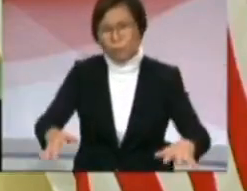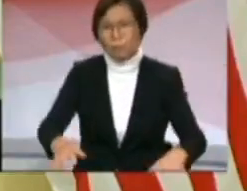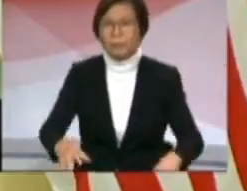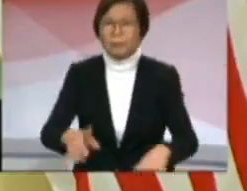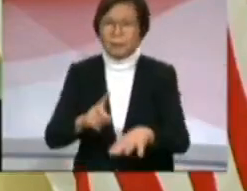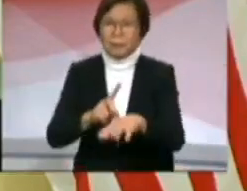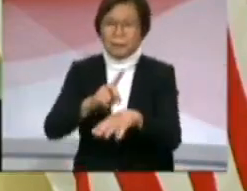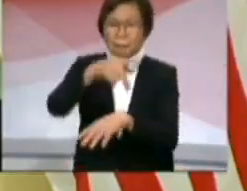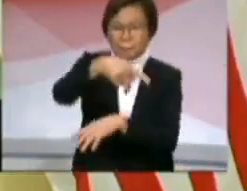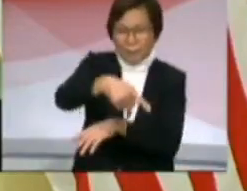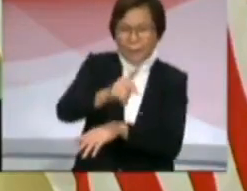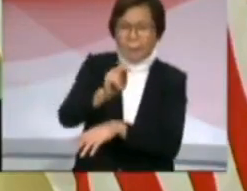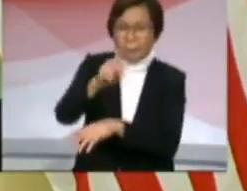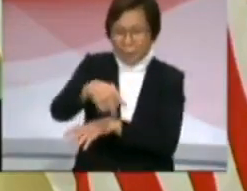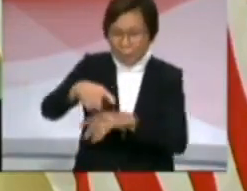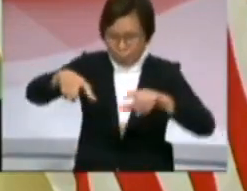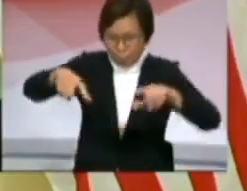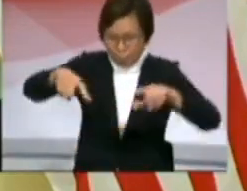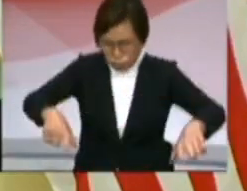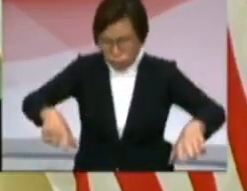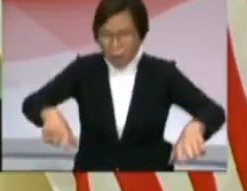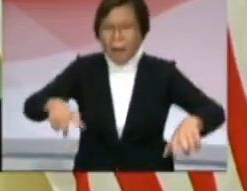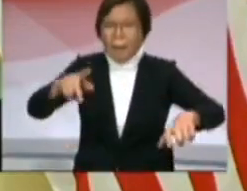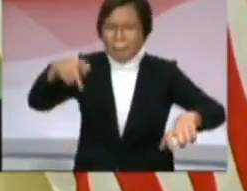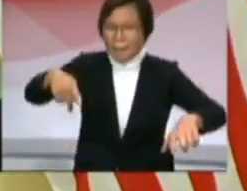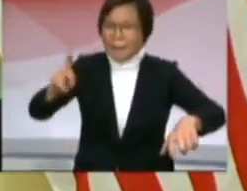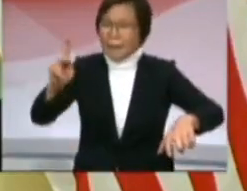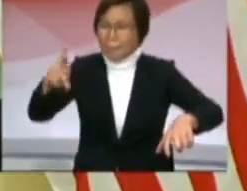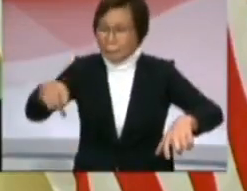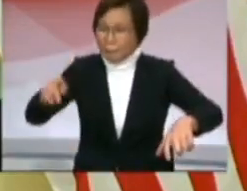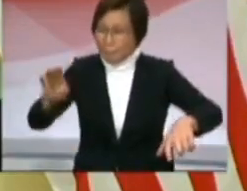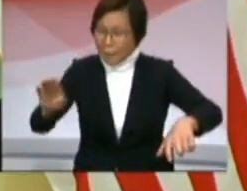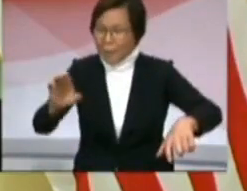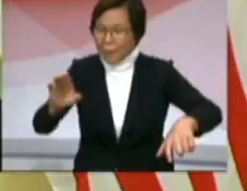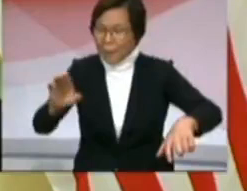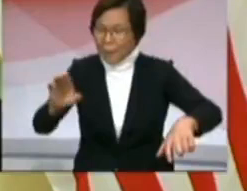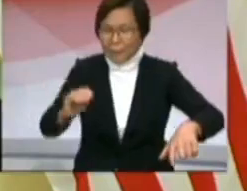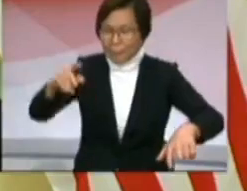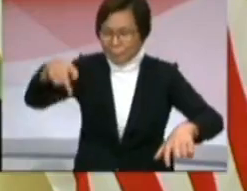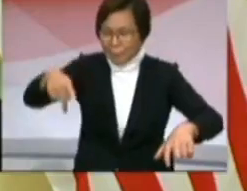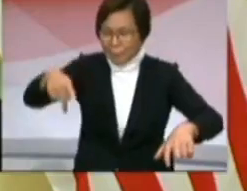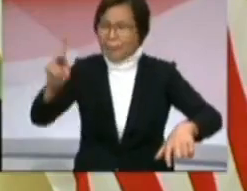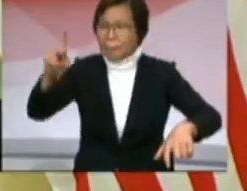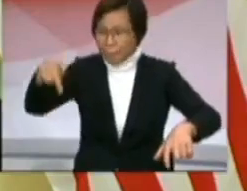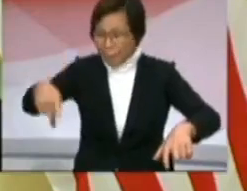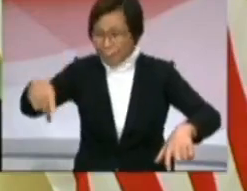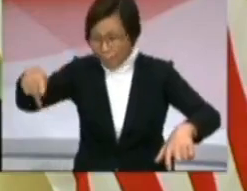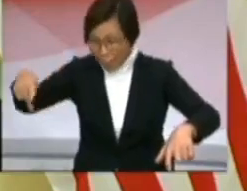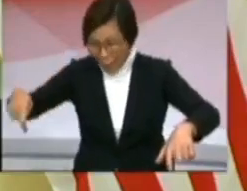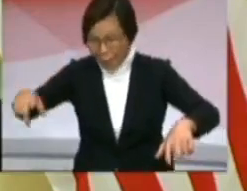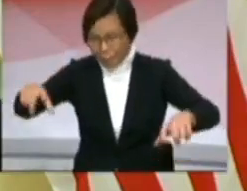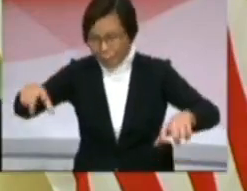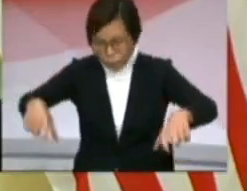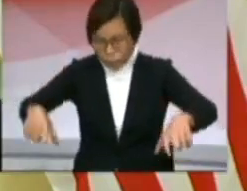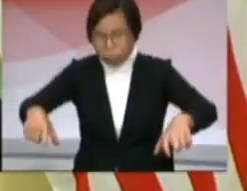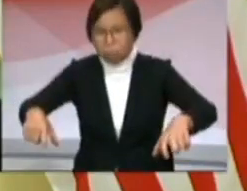di PKP B bersyarat dan PKP pemulihan